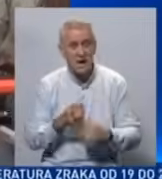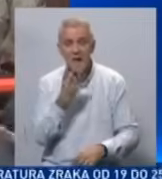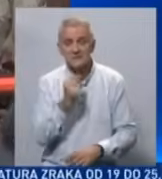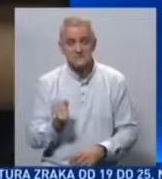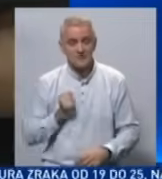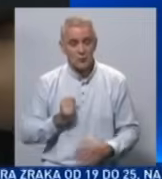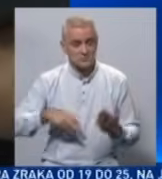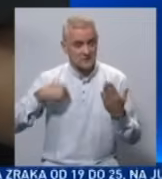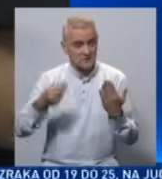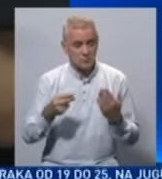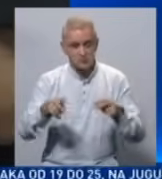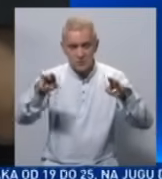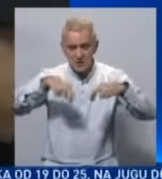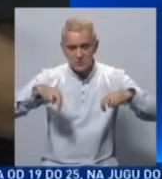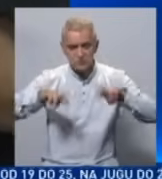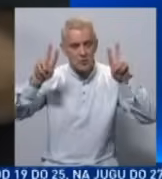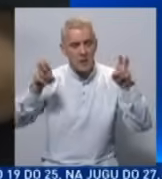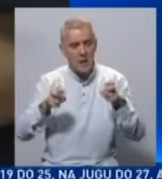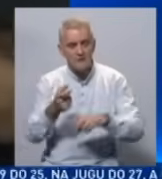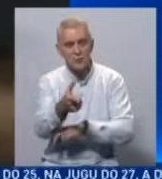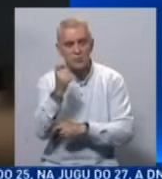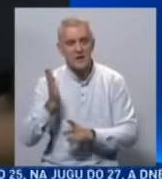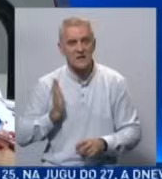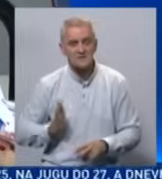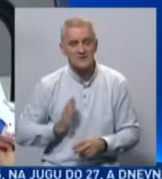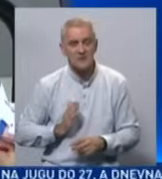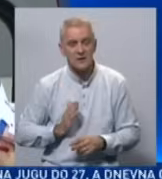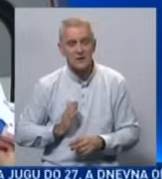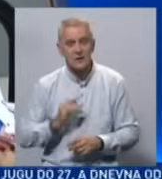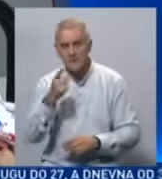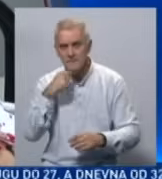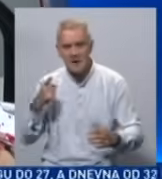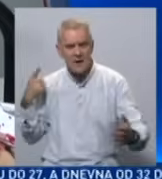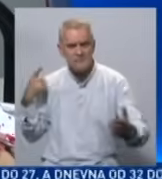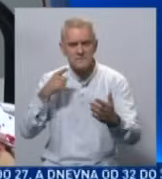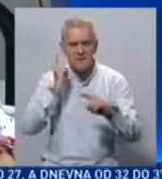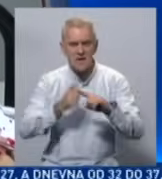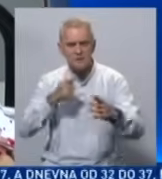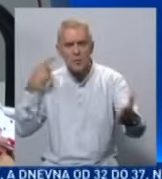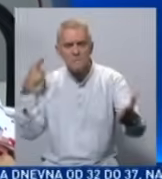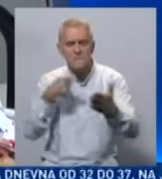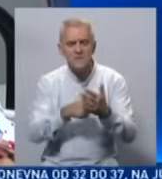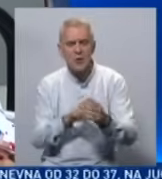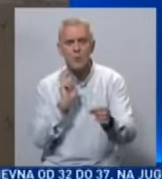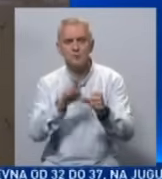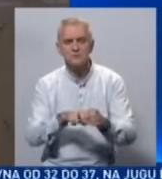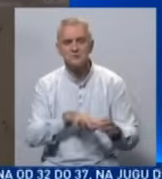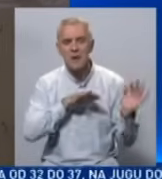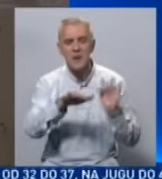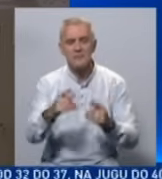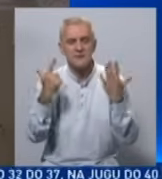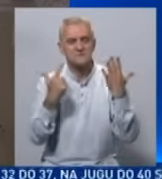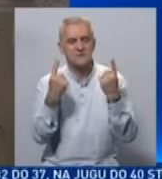vojska saopštila je da istražuje navode da su ubijeni civili te da su gađali preciznu metu učesnika napada 7.